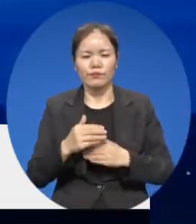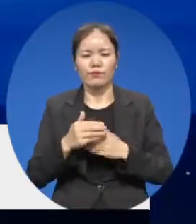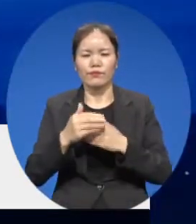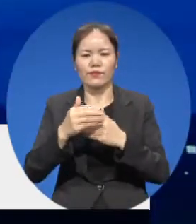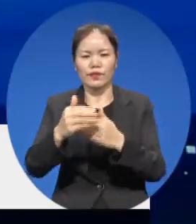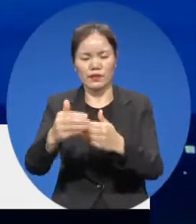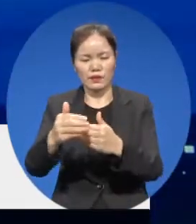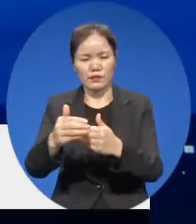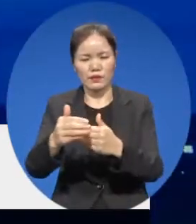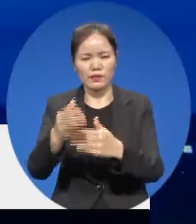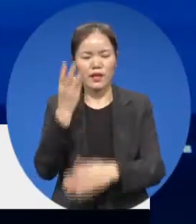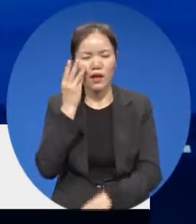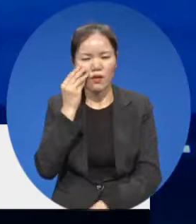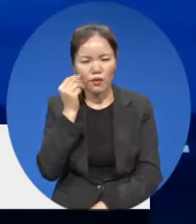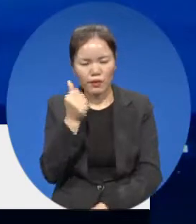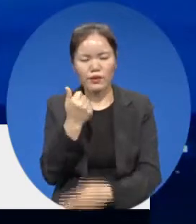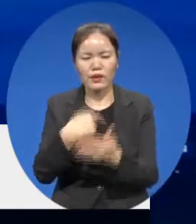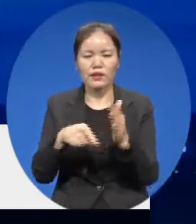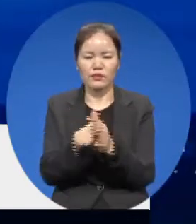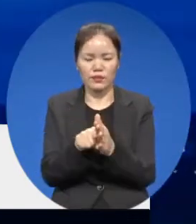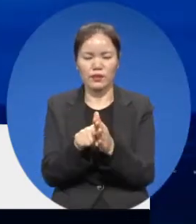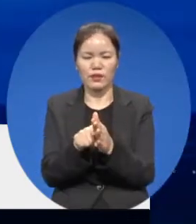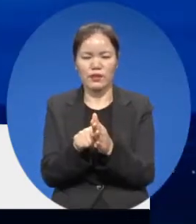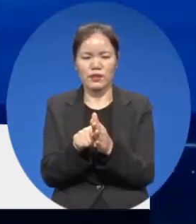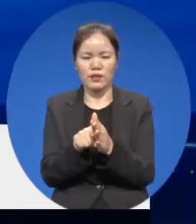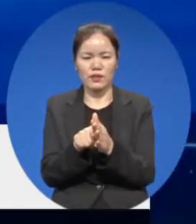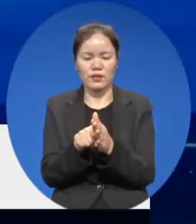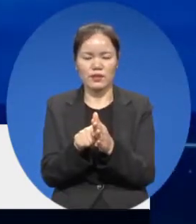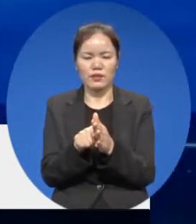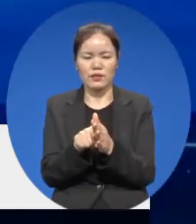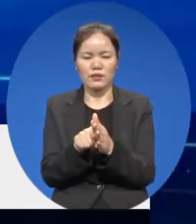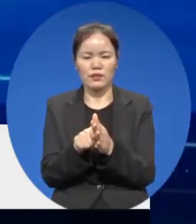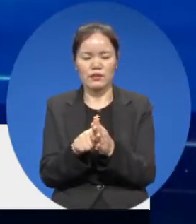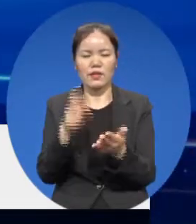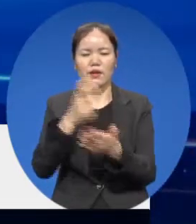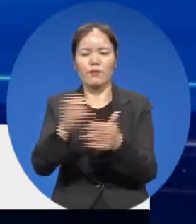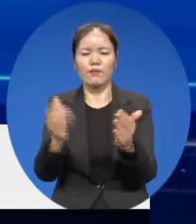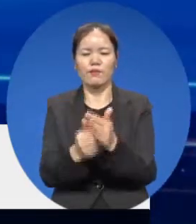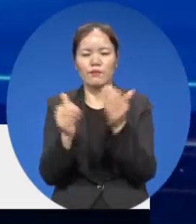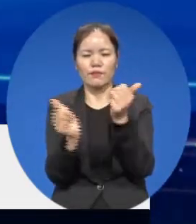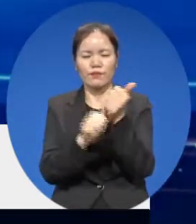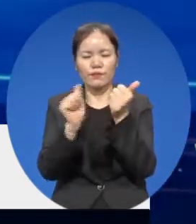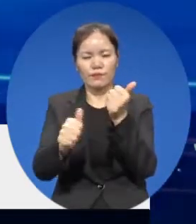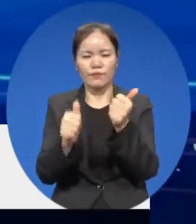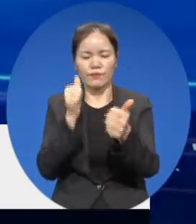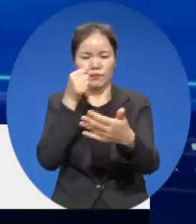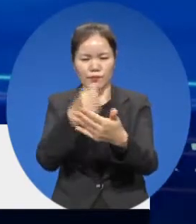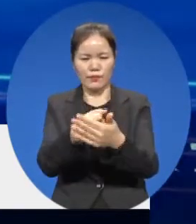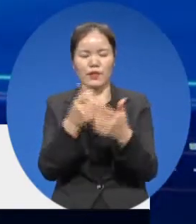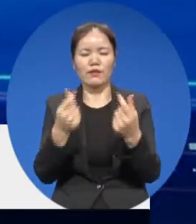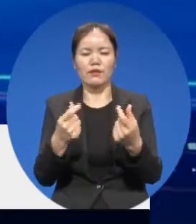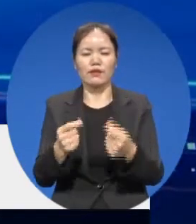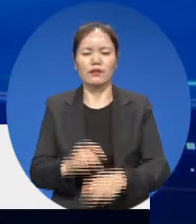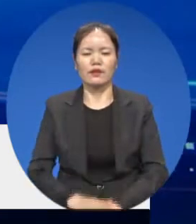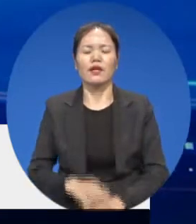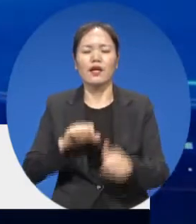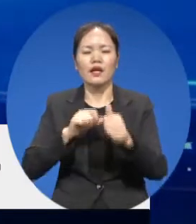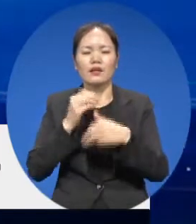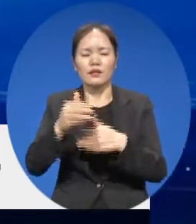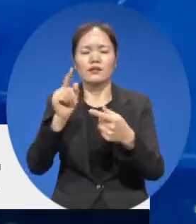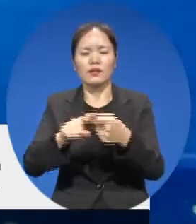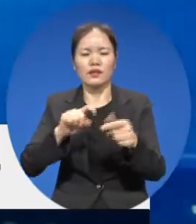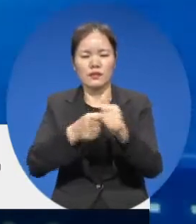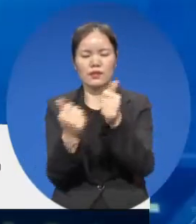진행 되게끔 하는데 여기에 방점이 찍혀 있는 것이다 라고 해석을 해 주셨는데 그렇다면 절차대로 징계위원회 가 열리고